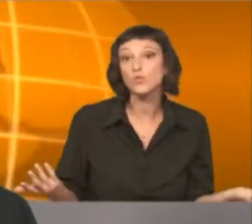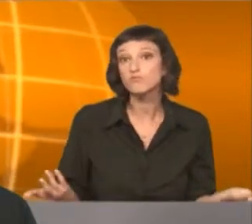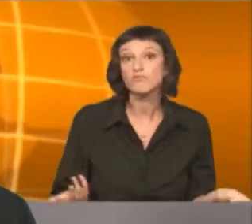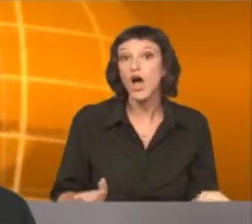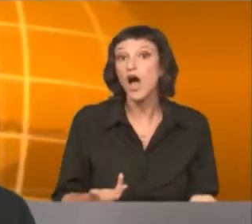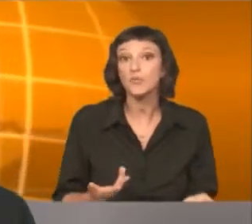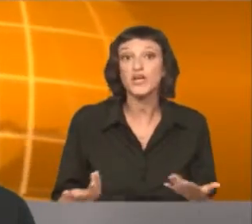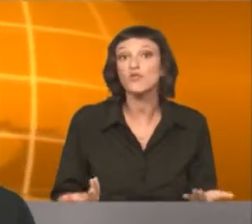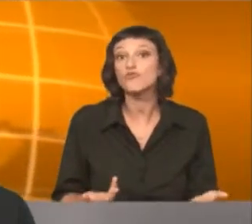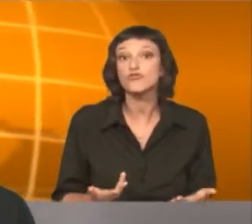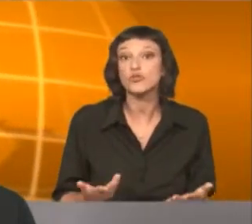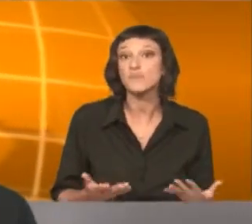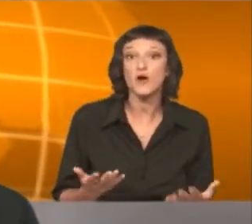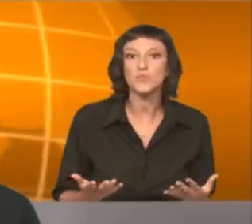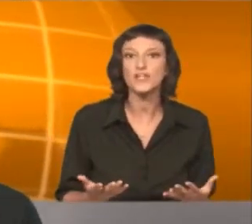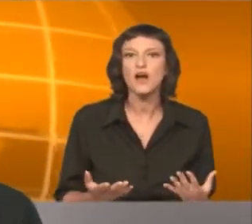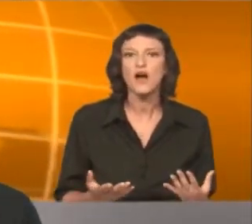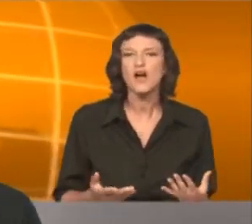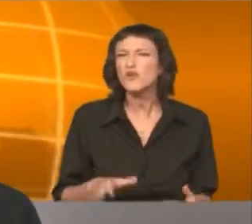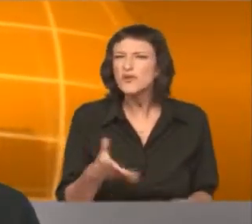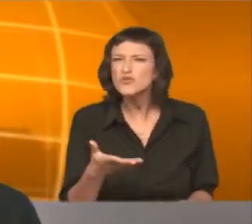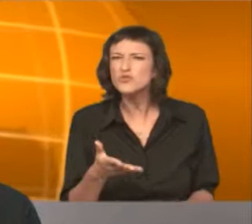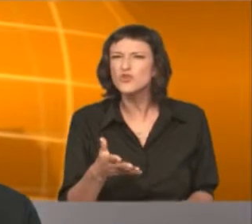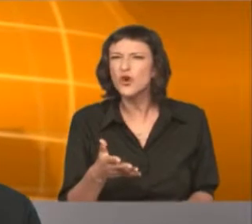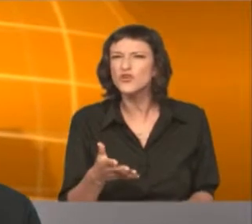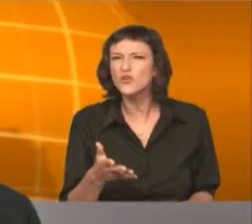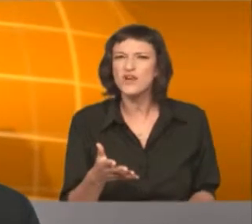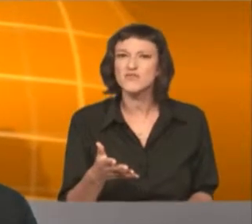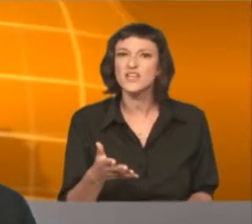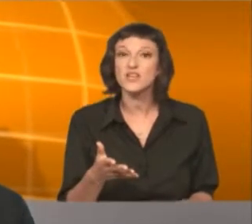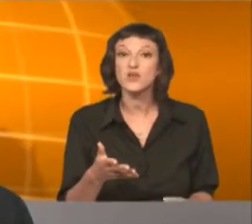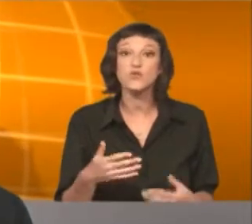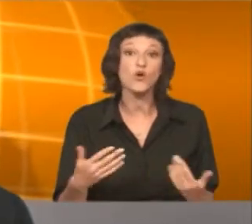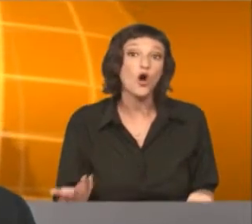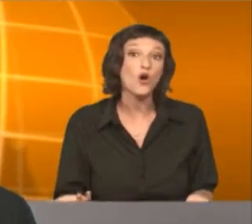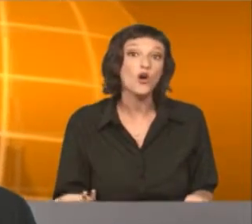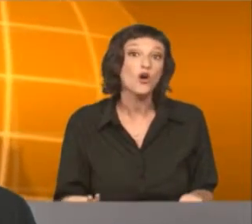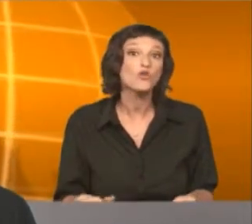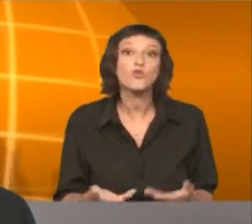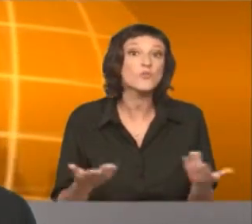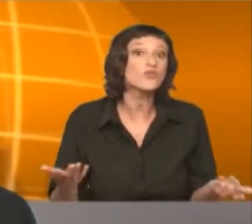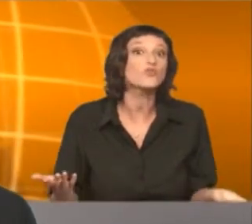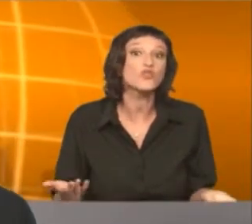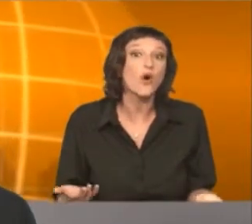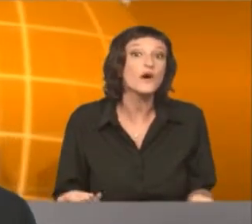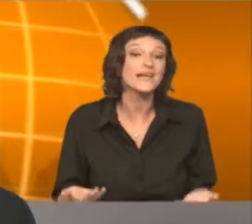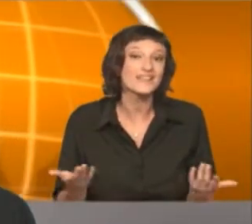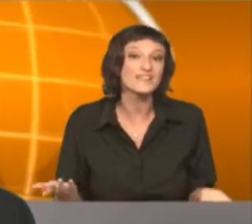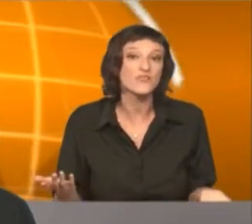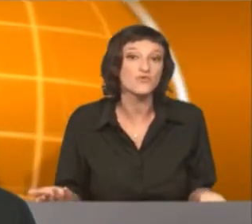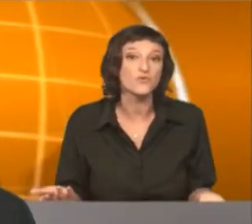Ou après une journée bien remplie, combien de sucre dans le café? Ou encore, combien de